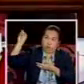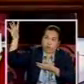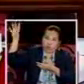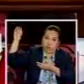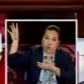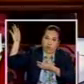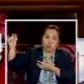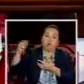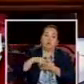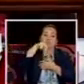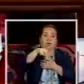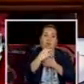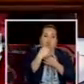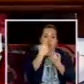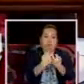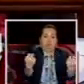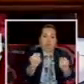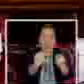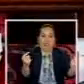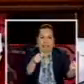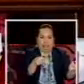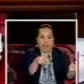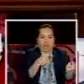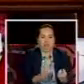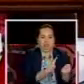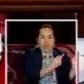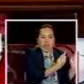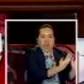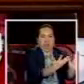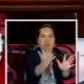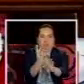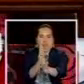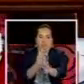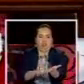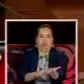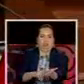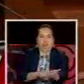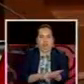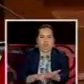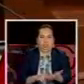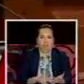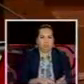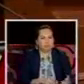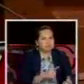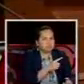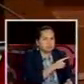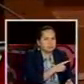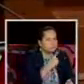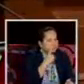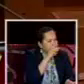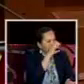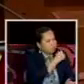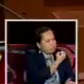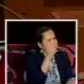baba ni speaker doon sa harap ho. Mm-hmm. Ito po, ilan pong mga tao ang tansya niyong nakita niyo